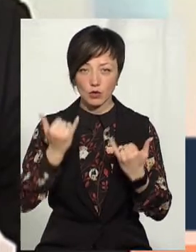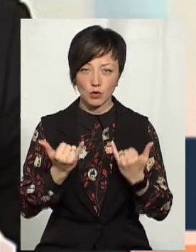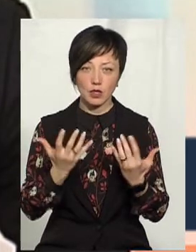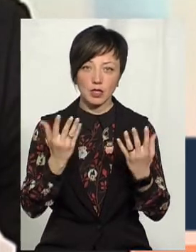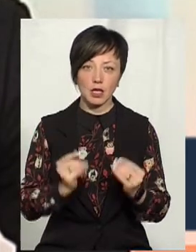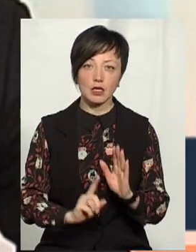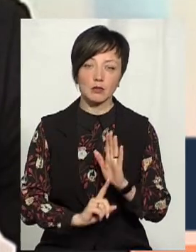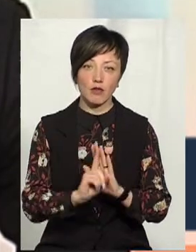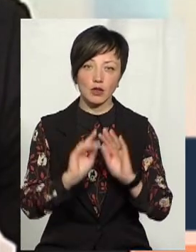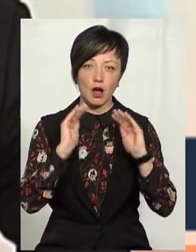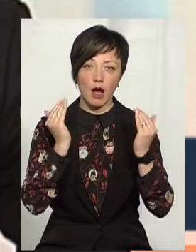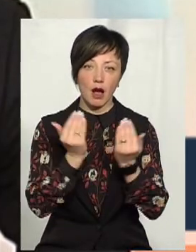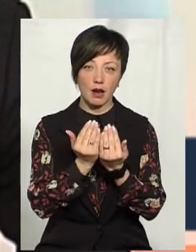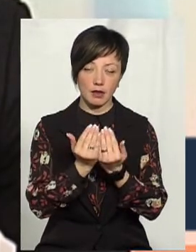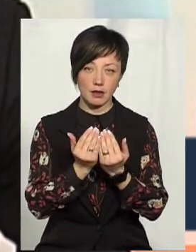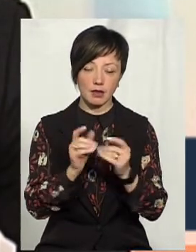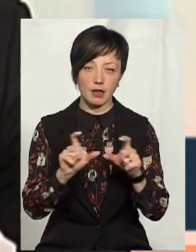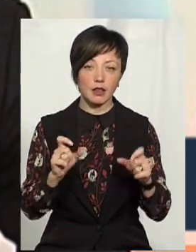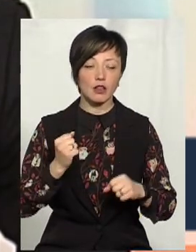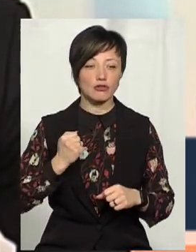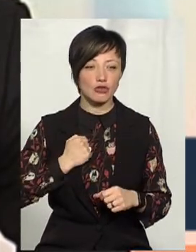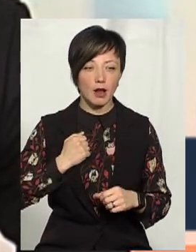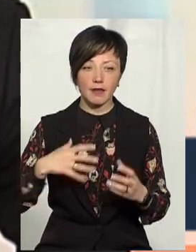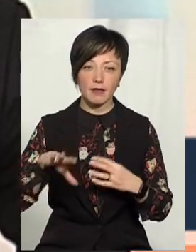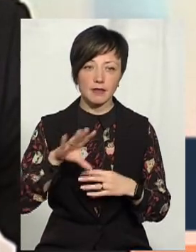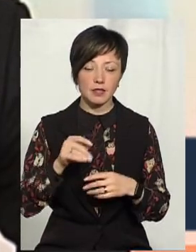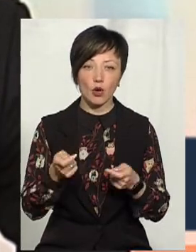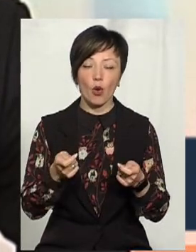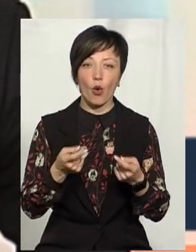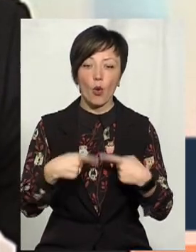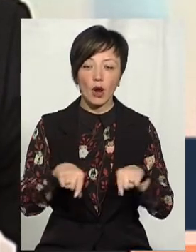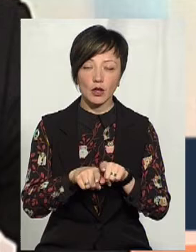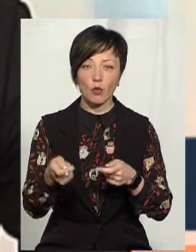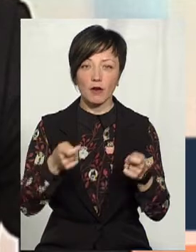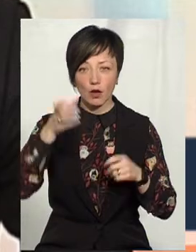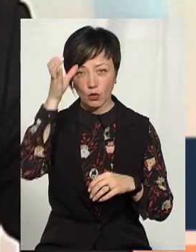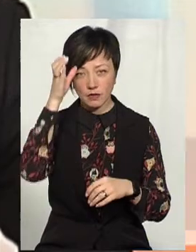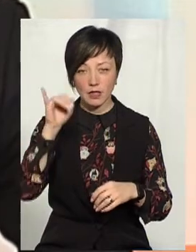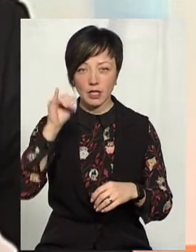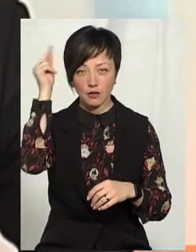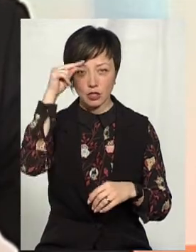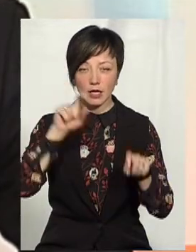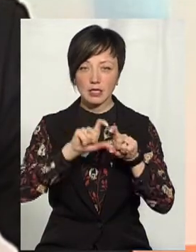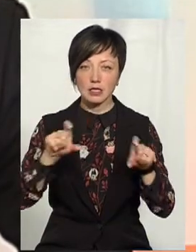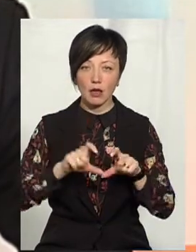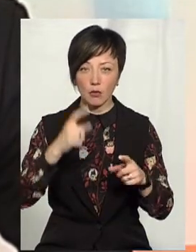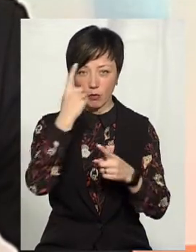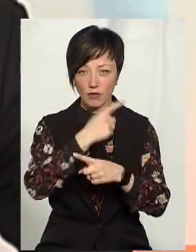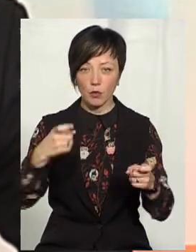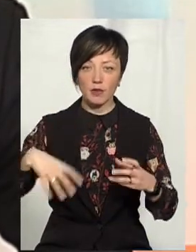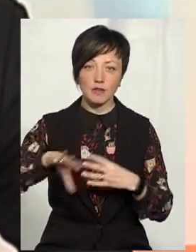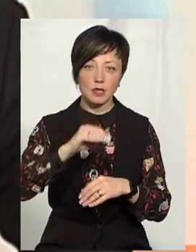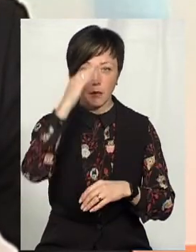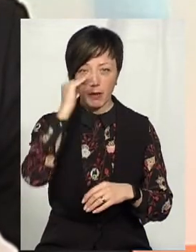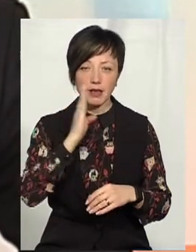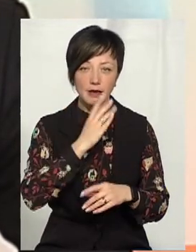дня запроваджується карантин. На жаль, не всі органи управління освітою і навчальні заклади повідомили всіх